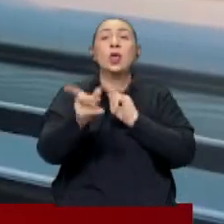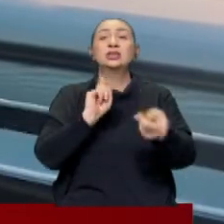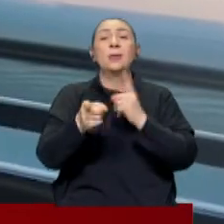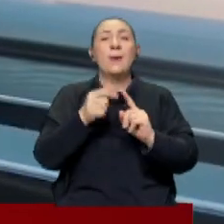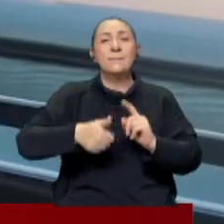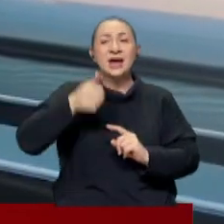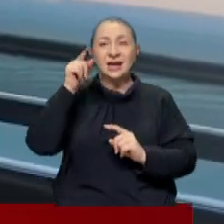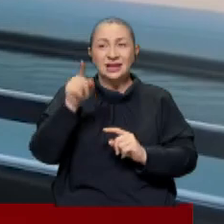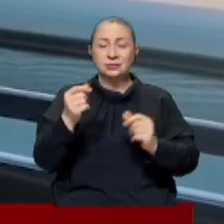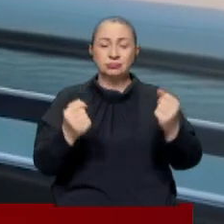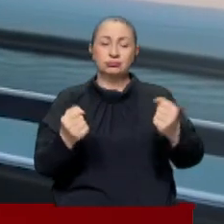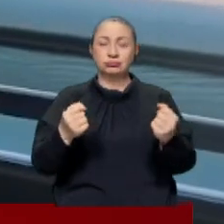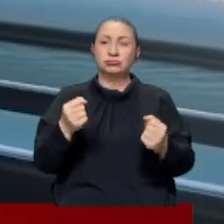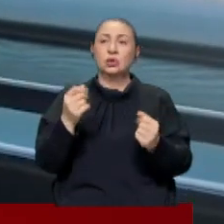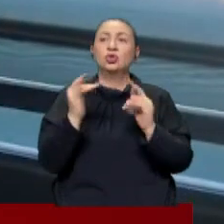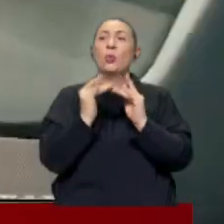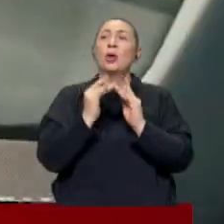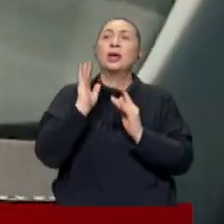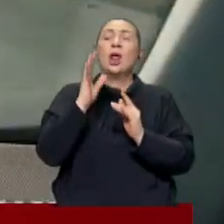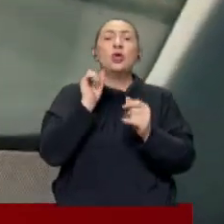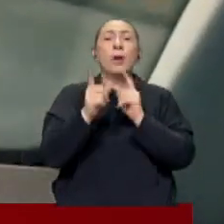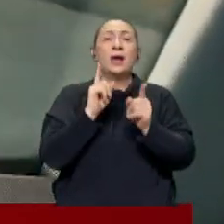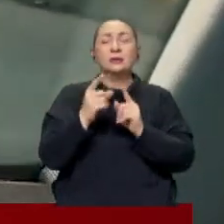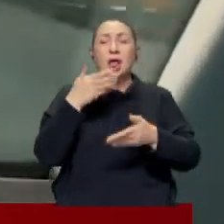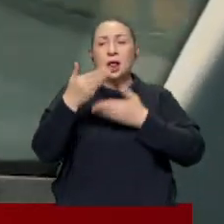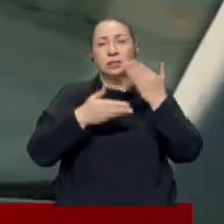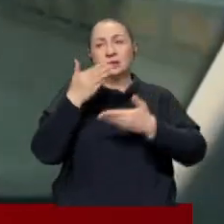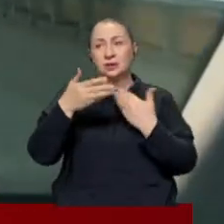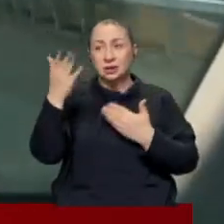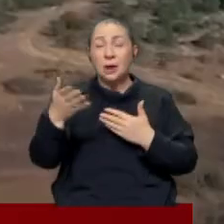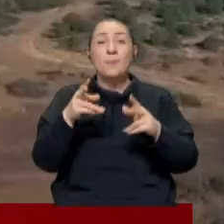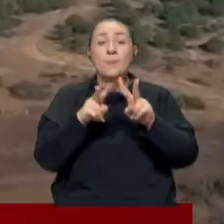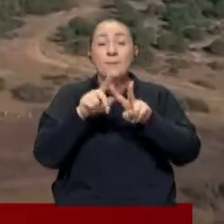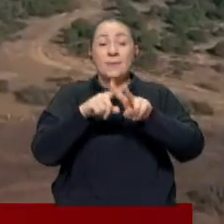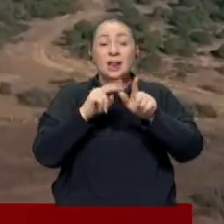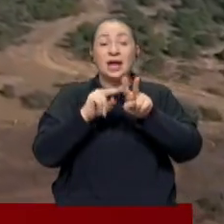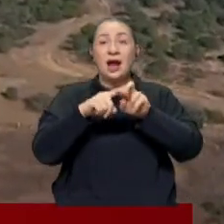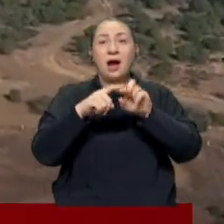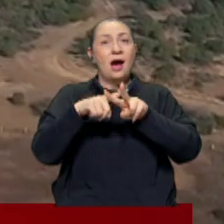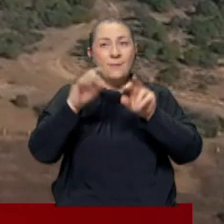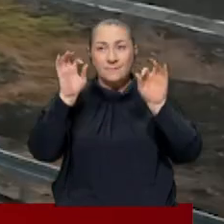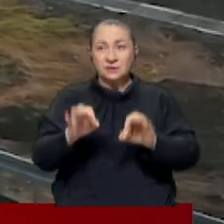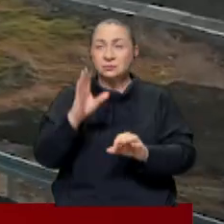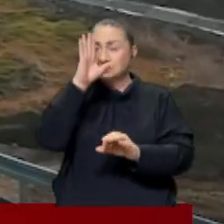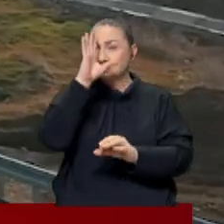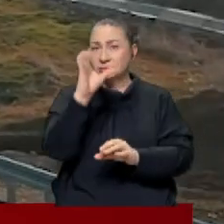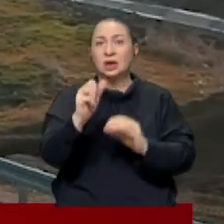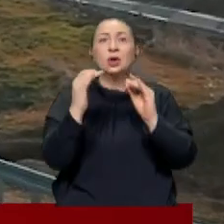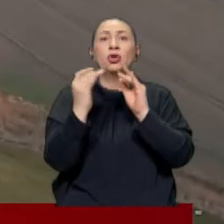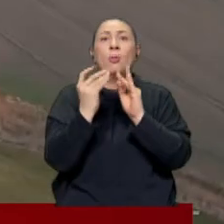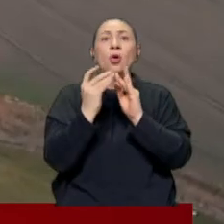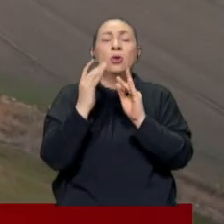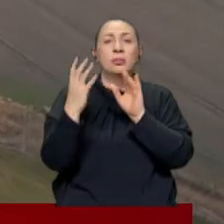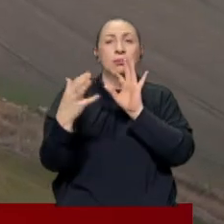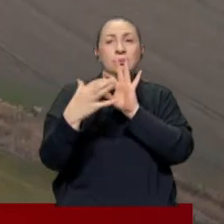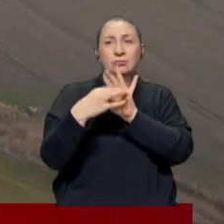Kara İsmailoğlu da direksiyon başına geçip köprüye giden otoyolu bu sözlerle anlattı. Malkara'dan başlayan otoyol direkt Çanakkale Köprüsü'ne